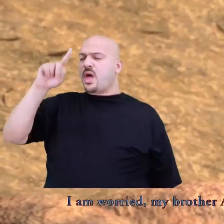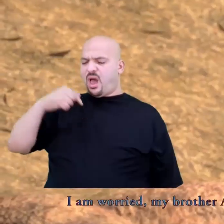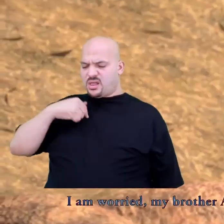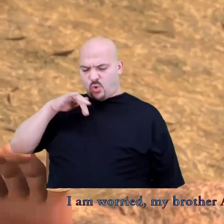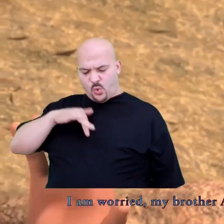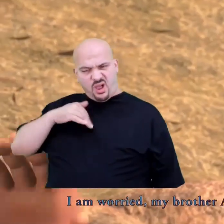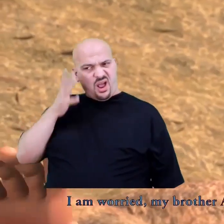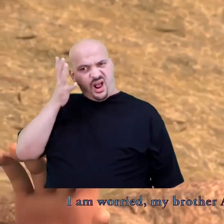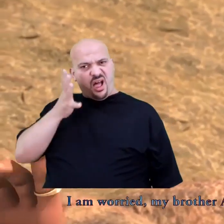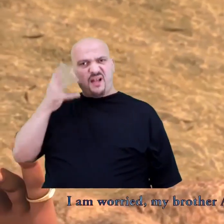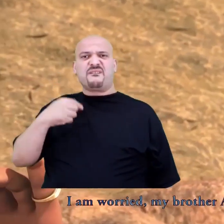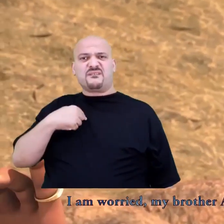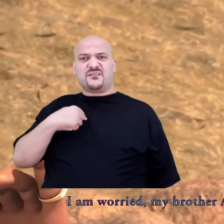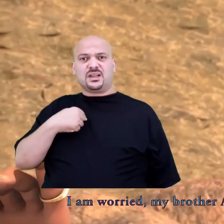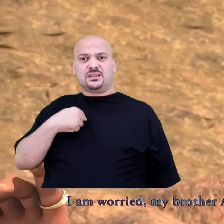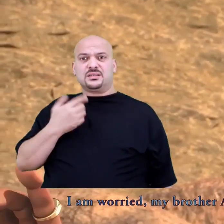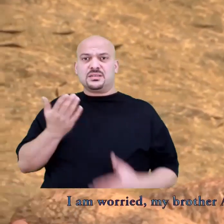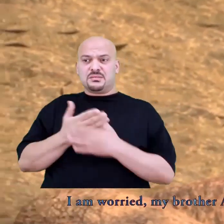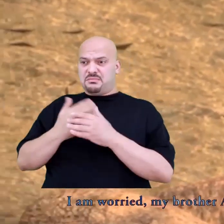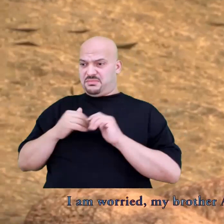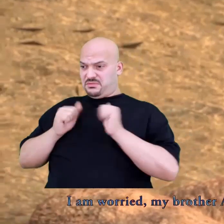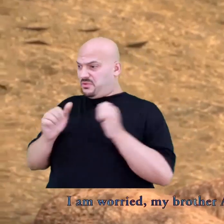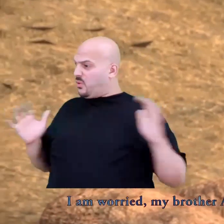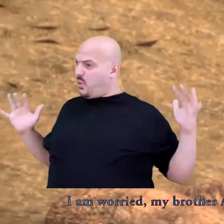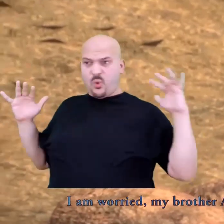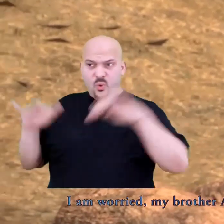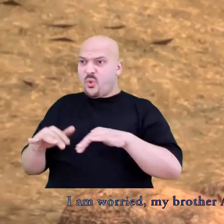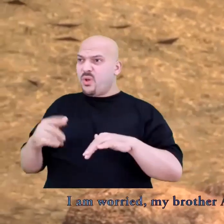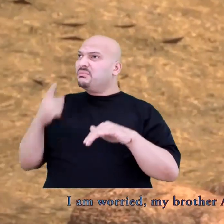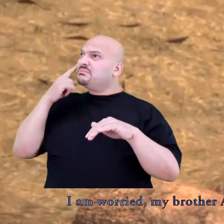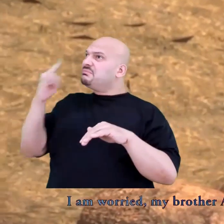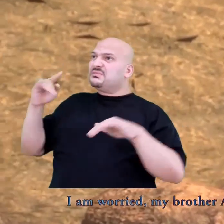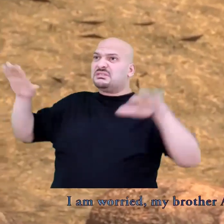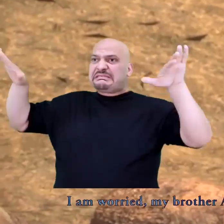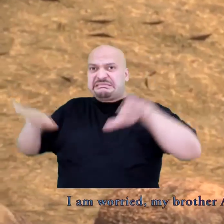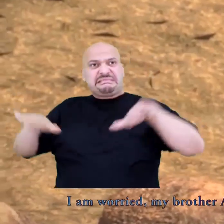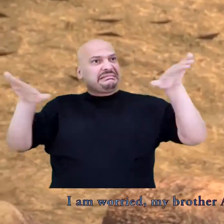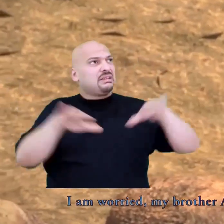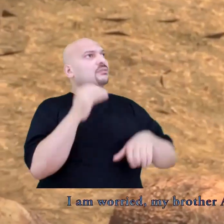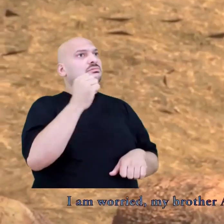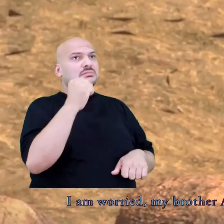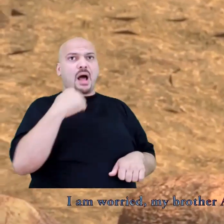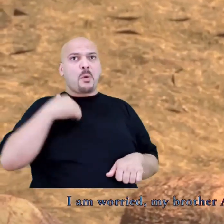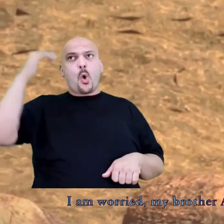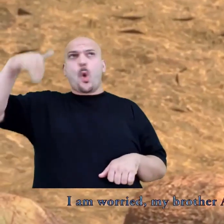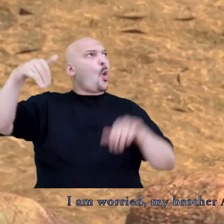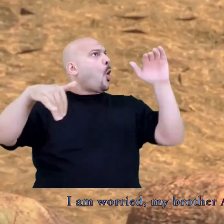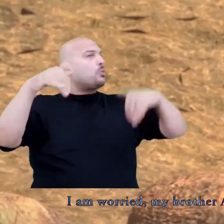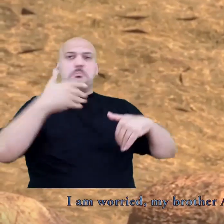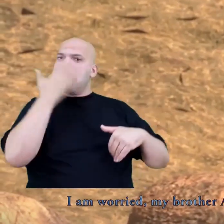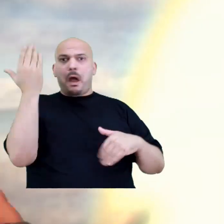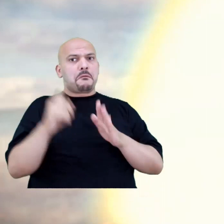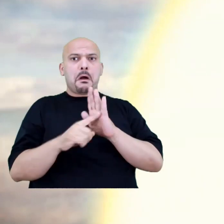والله إني قلق يا أخي العباس من أن ننزل دفعة واحدة في سهول ووديان